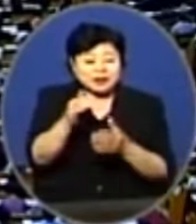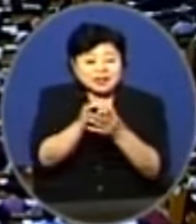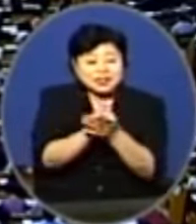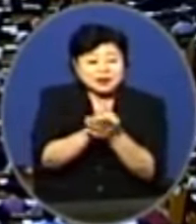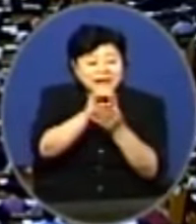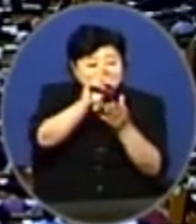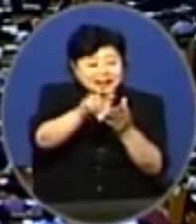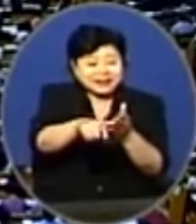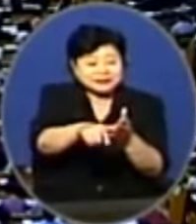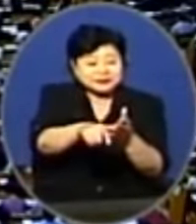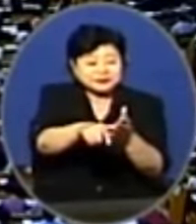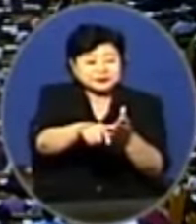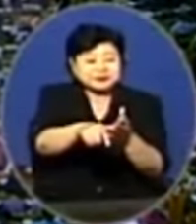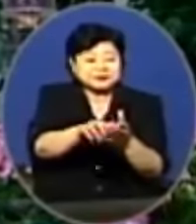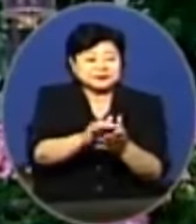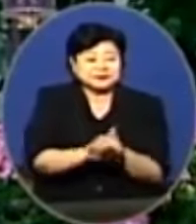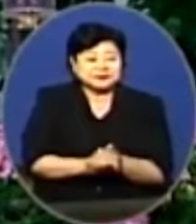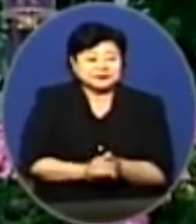때